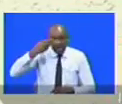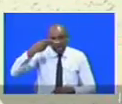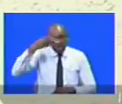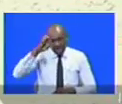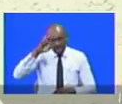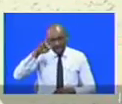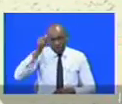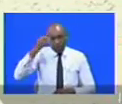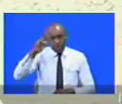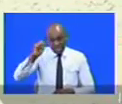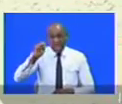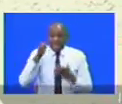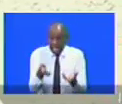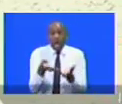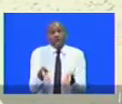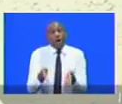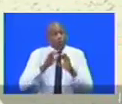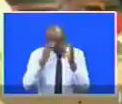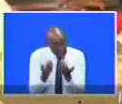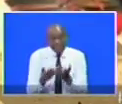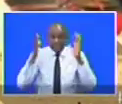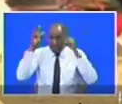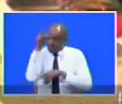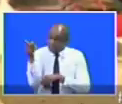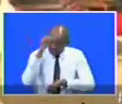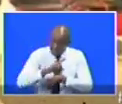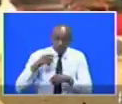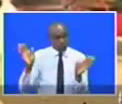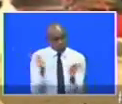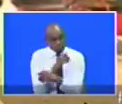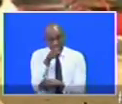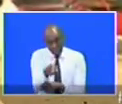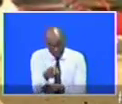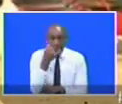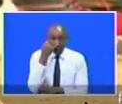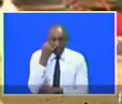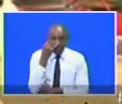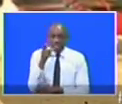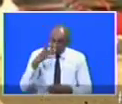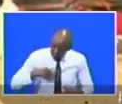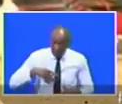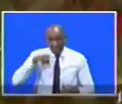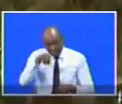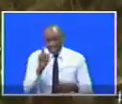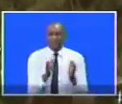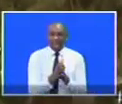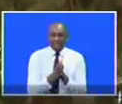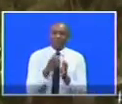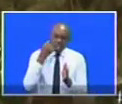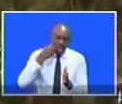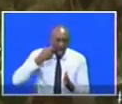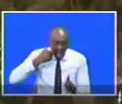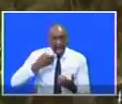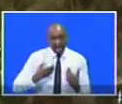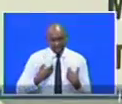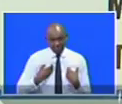ulimwengu ukiadhimisha siku ya kukabiliana na uraibu huu, matumaini yameonekana kwa baadhi wanaotafuta afueni baada ya kuzama kwenye lindi hili.